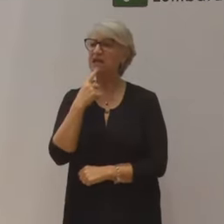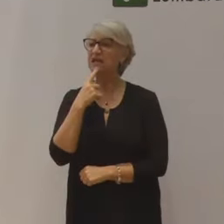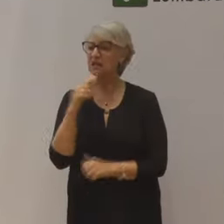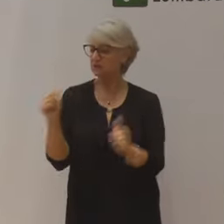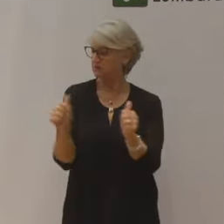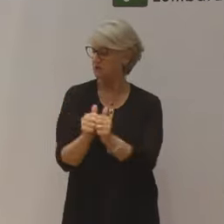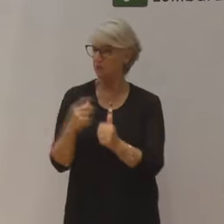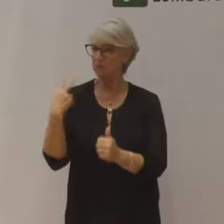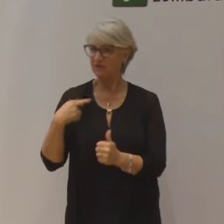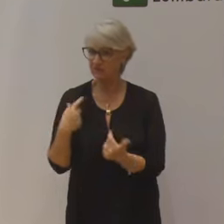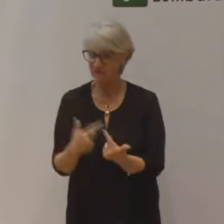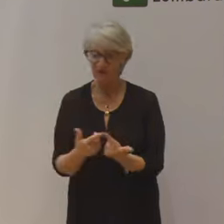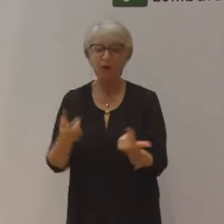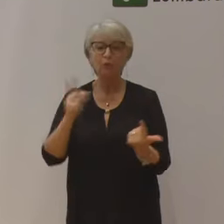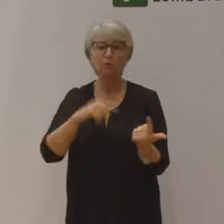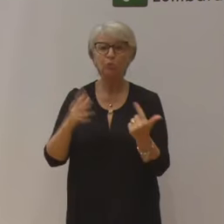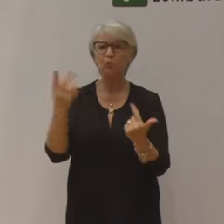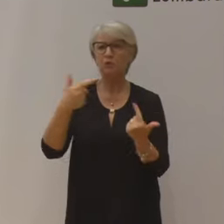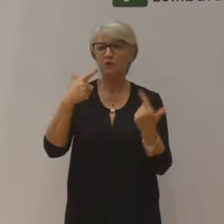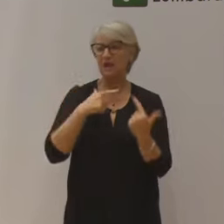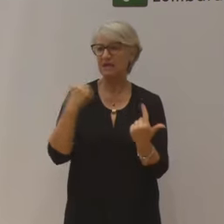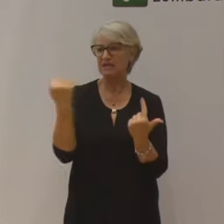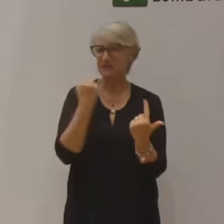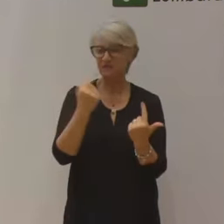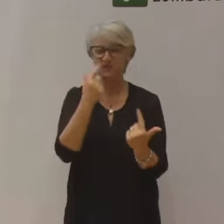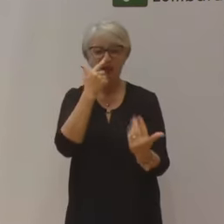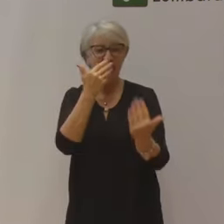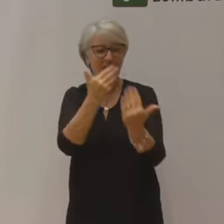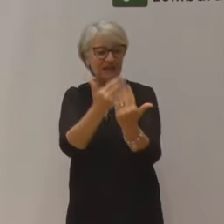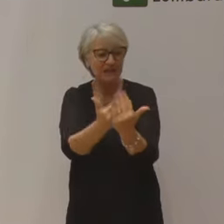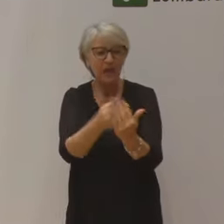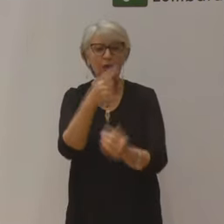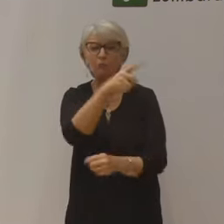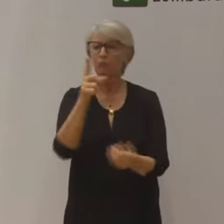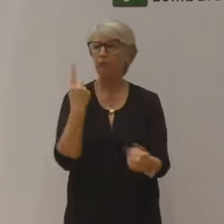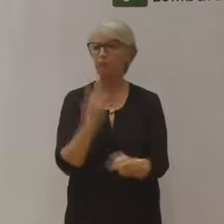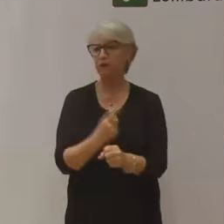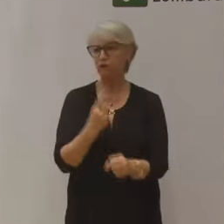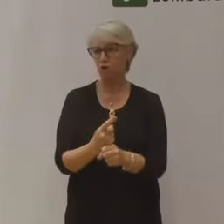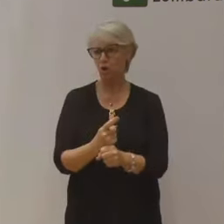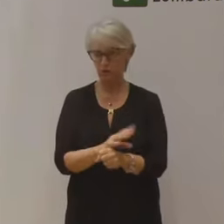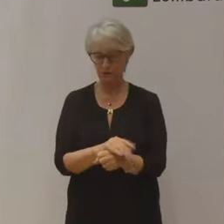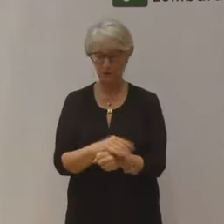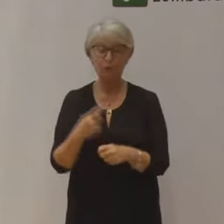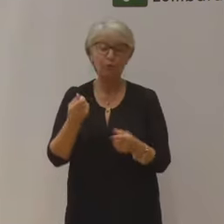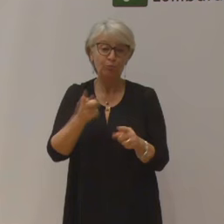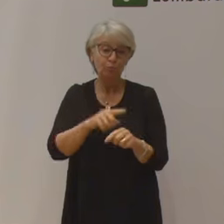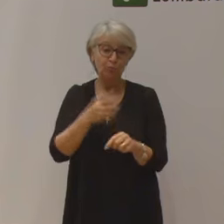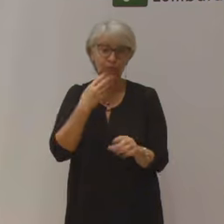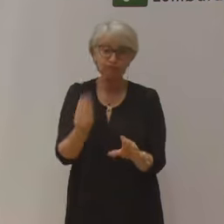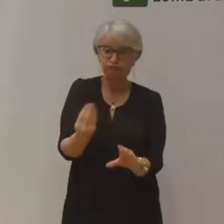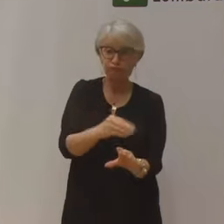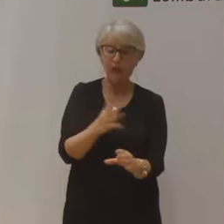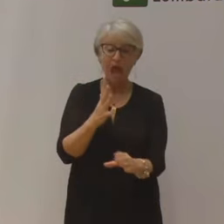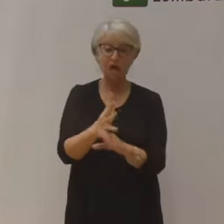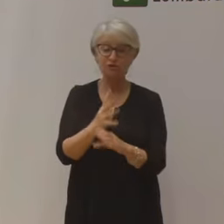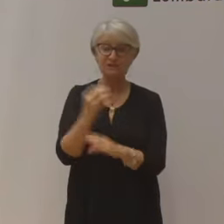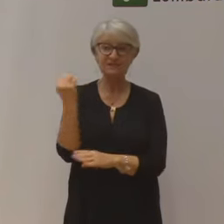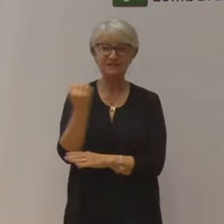oltre a fruire dei servizi e delle strutture sociali, adattandoli ai loro bisogni. A questo poi va aggiunta la possibilità di accesso